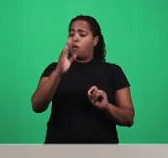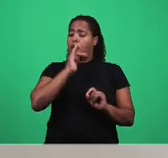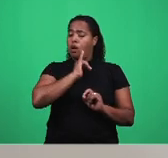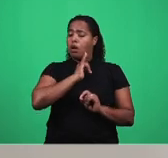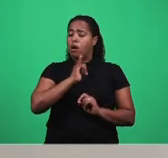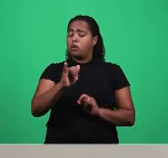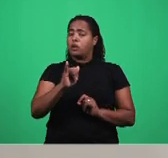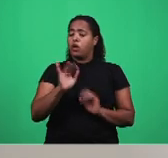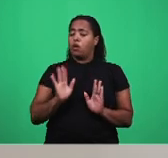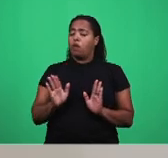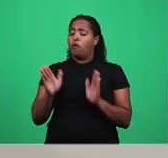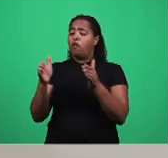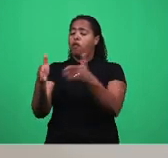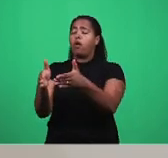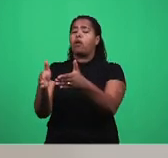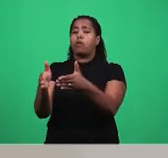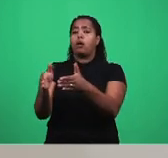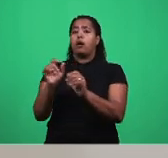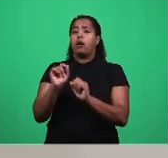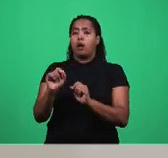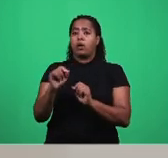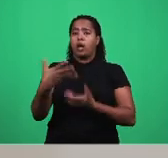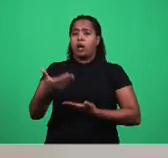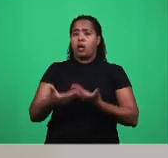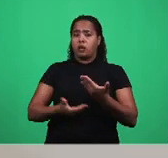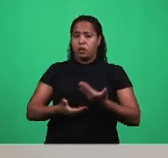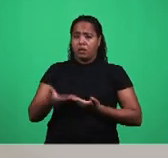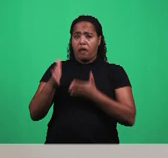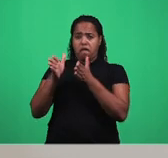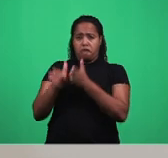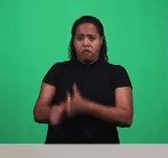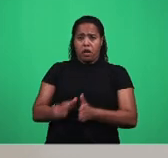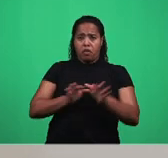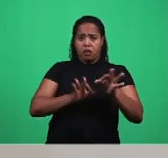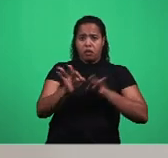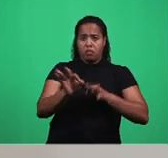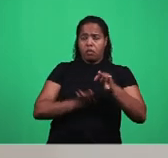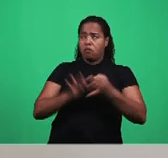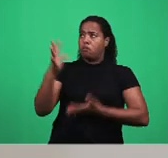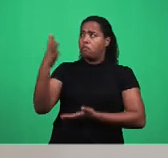nous allons nous sommes tournés vers l'Église qui est préparée pour son départ.